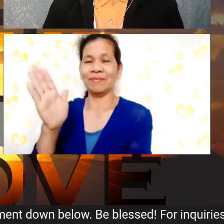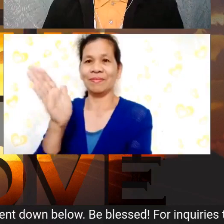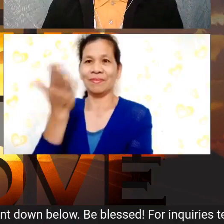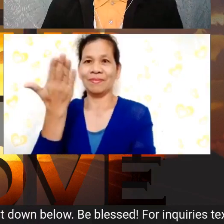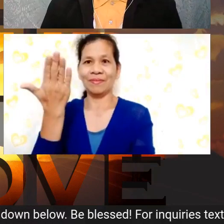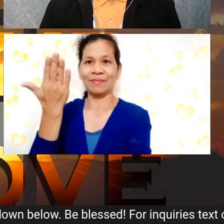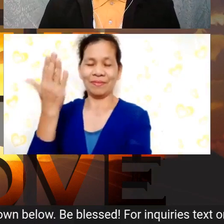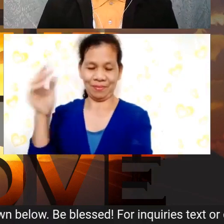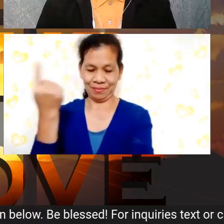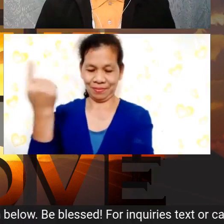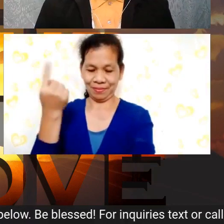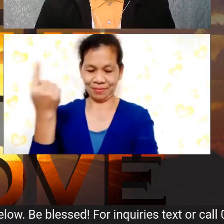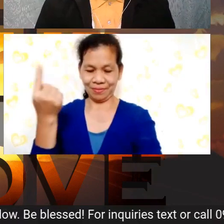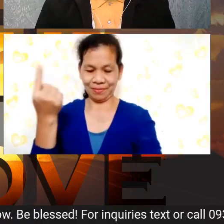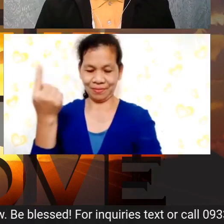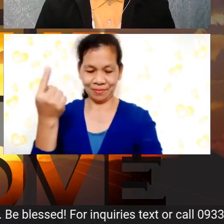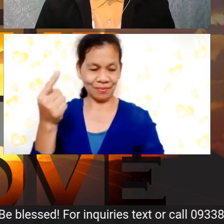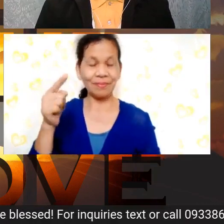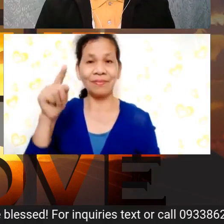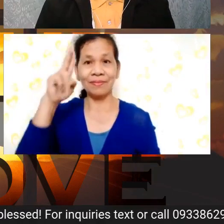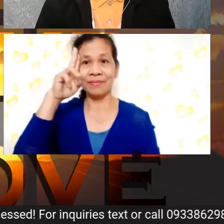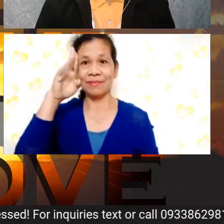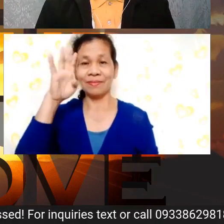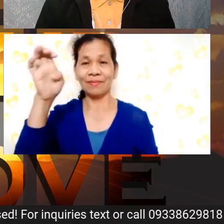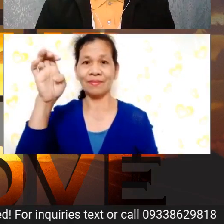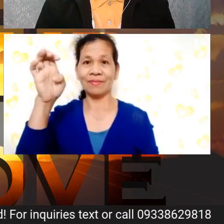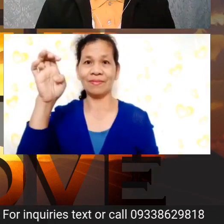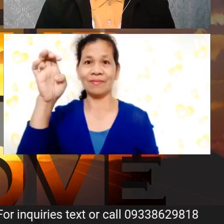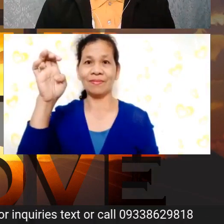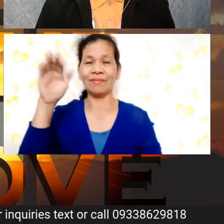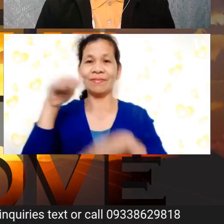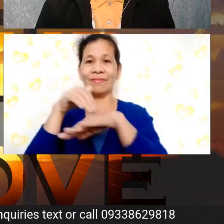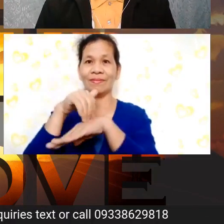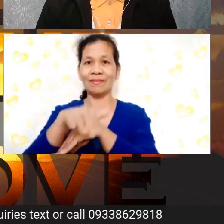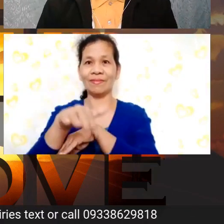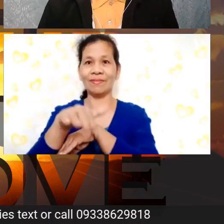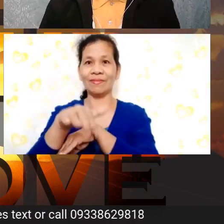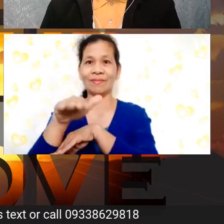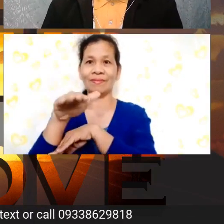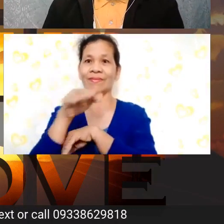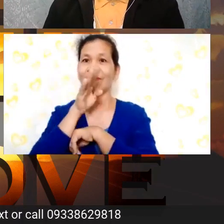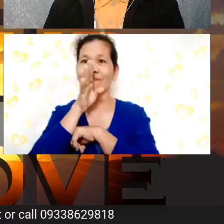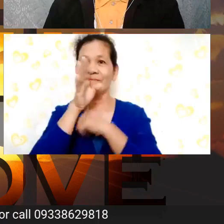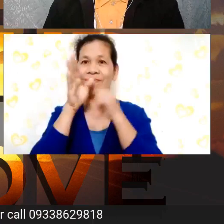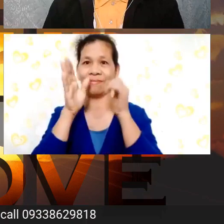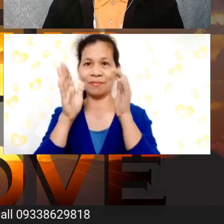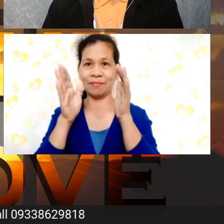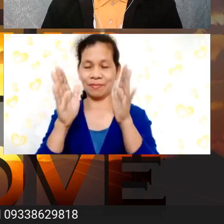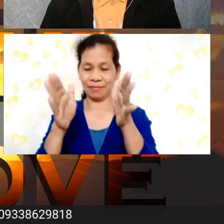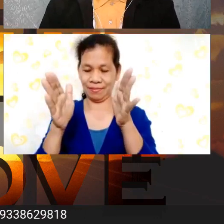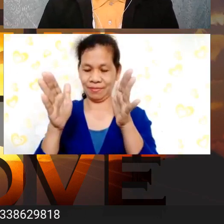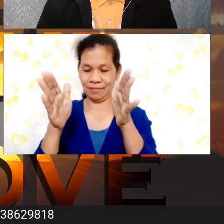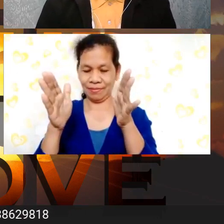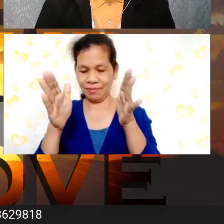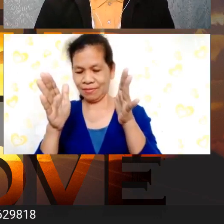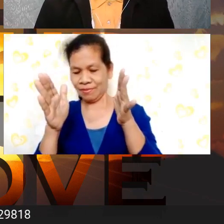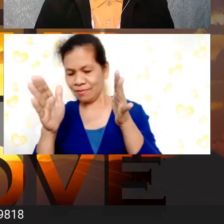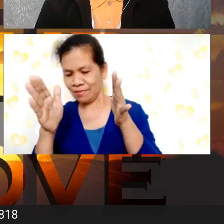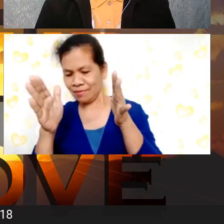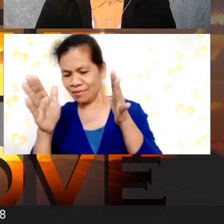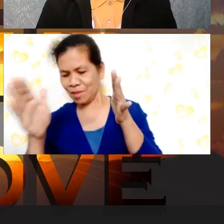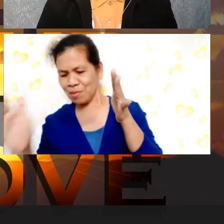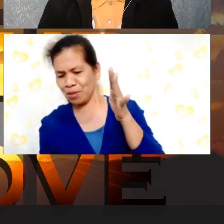laging nariyan siya upang ipadala ang kanyang mga sinugong tagapaghatid ng